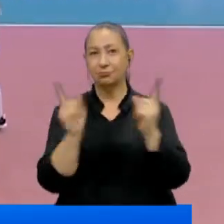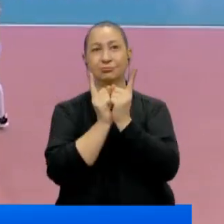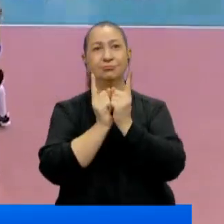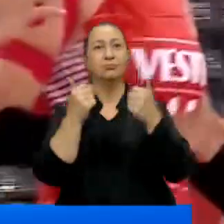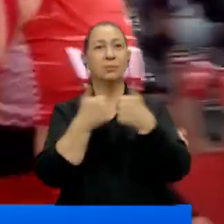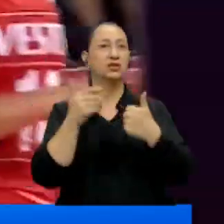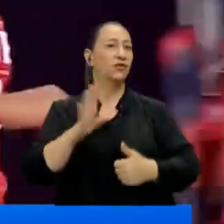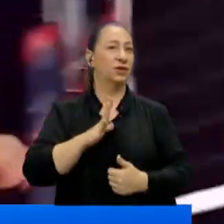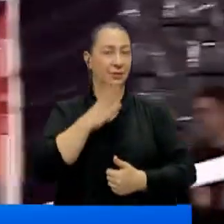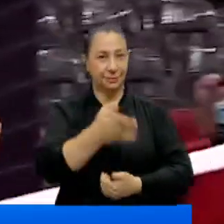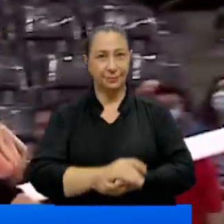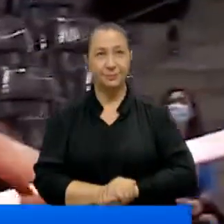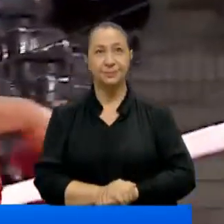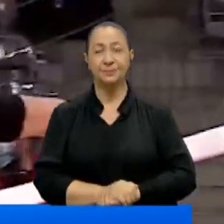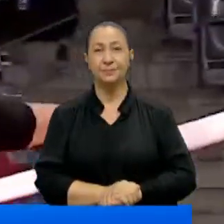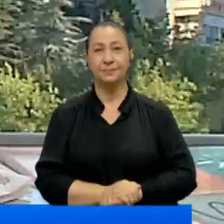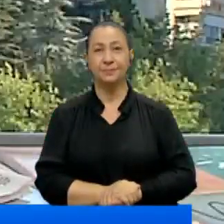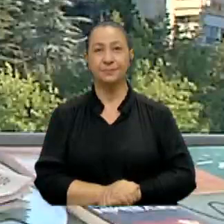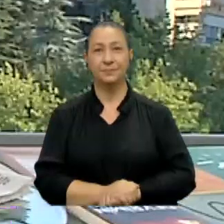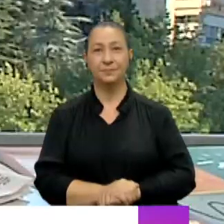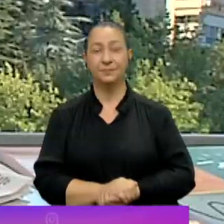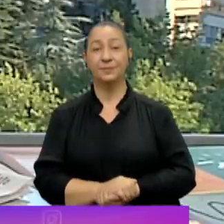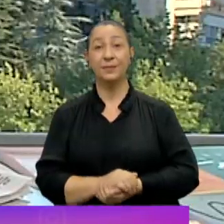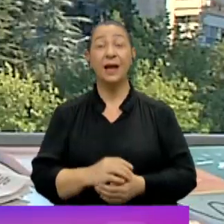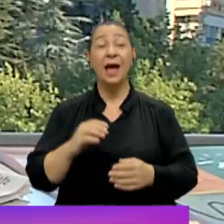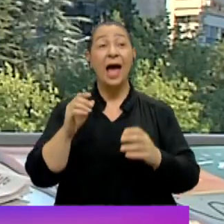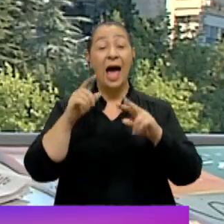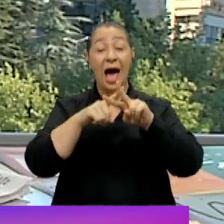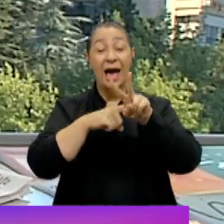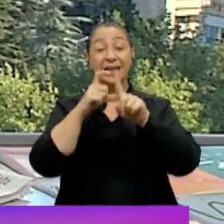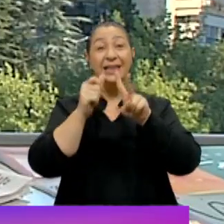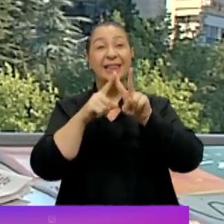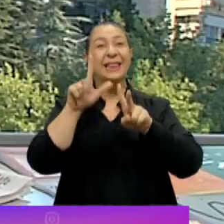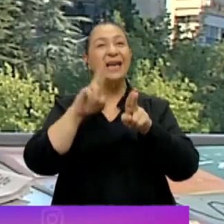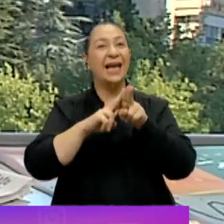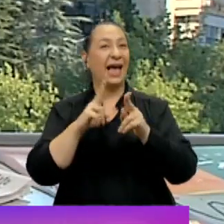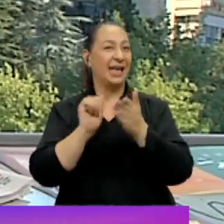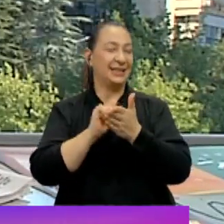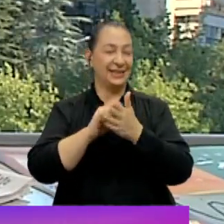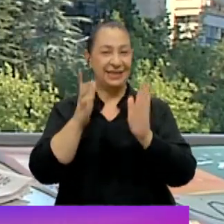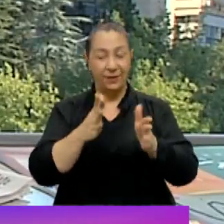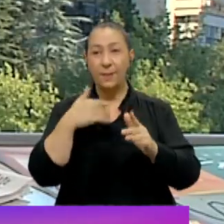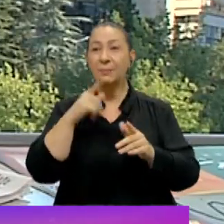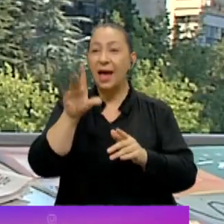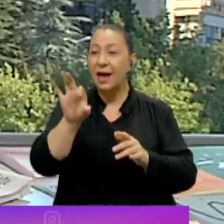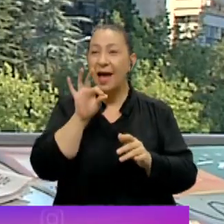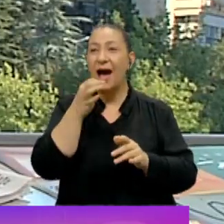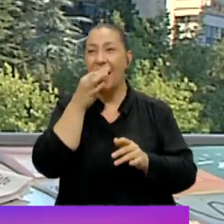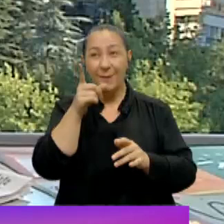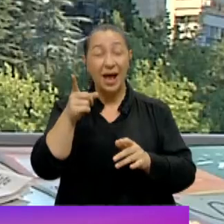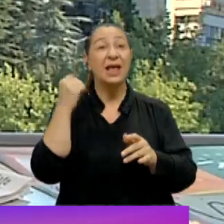mücadele edecek. Şans! Aydınlık Gazetesi ile devam edelim. Aydınlık Gazetesi'nden seçmiş olduğumuz haber